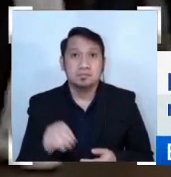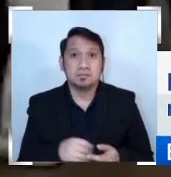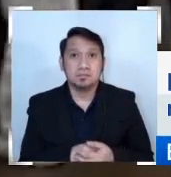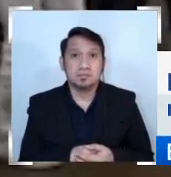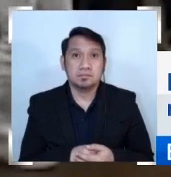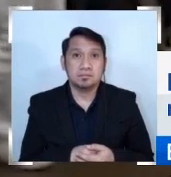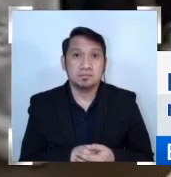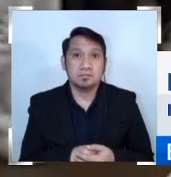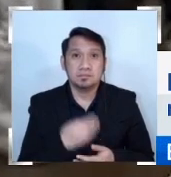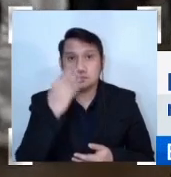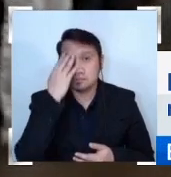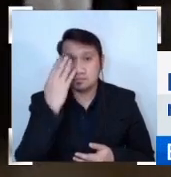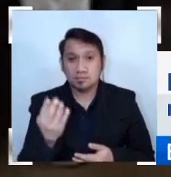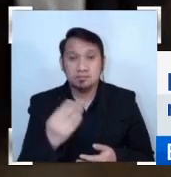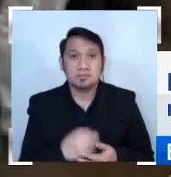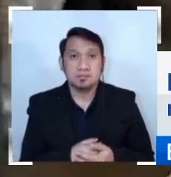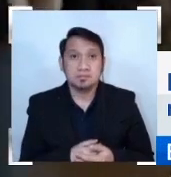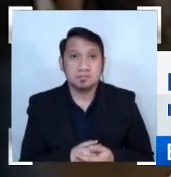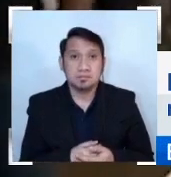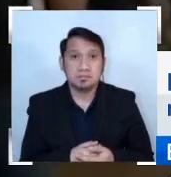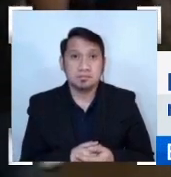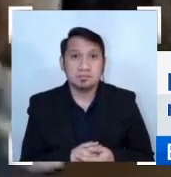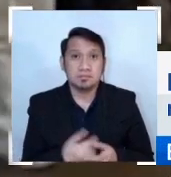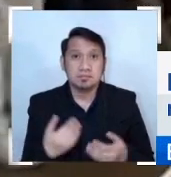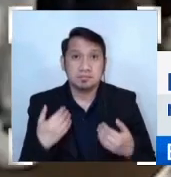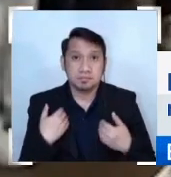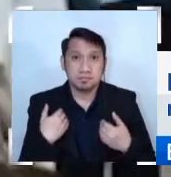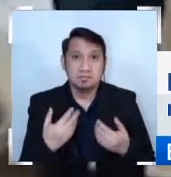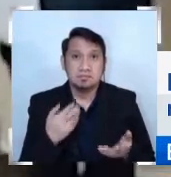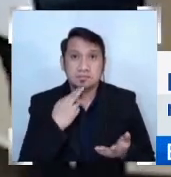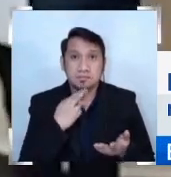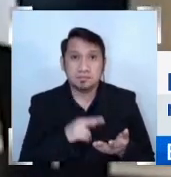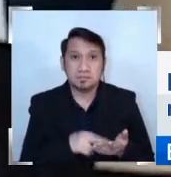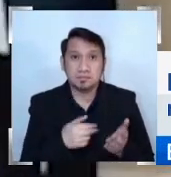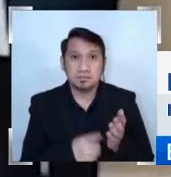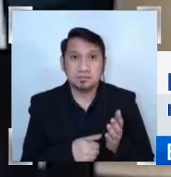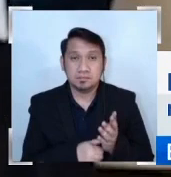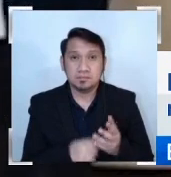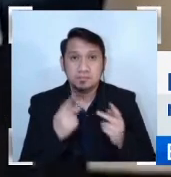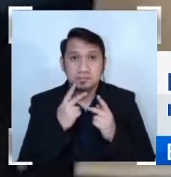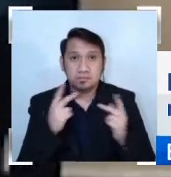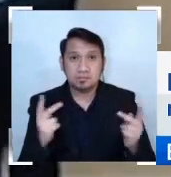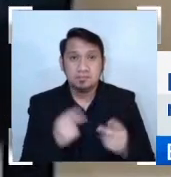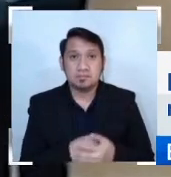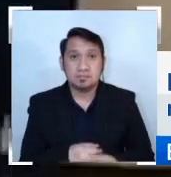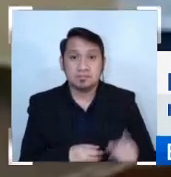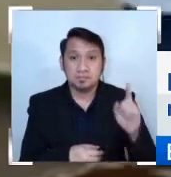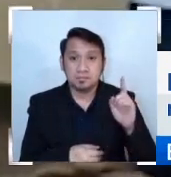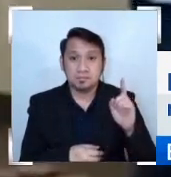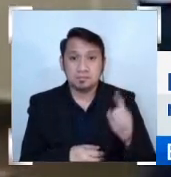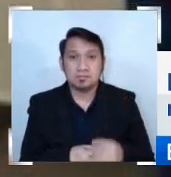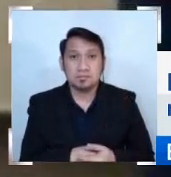Sa Bulacan, na ikalima sa mga probinsyang may pinakamaraming rehistradong botante, na iproklama na bilang Giginto Mayor si Agay